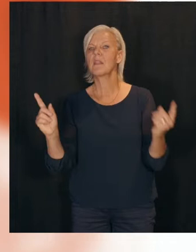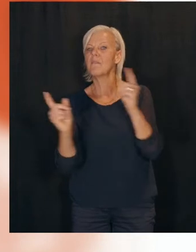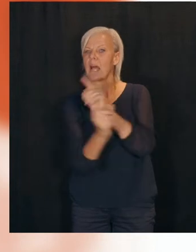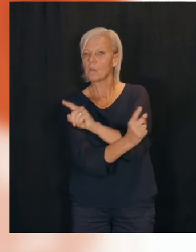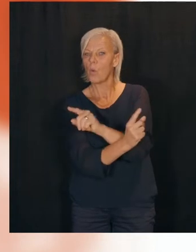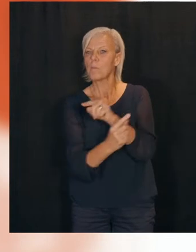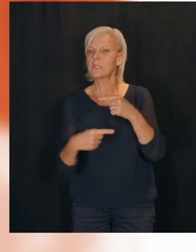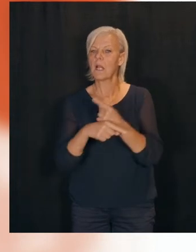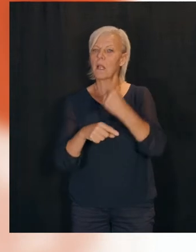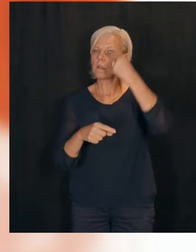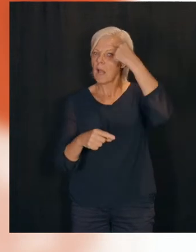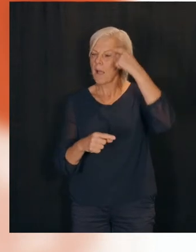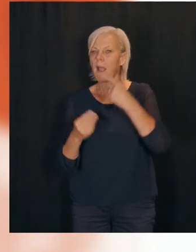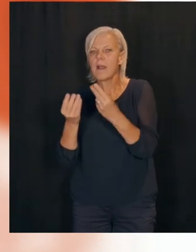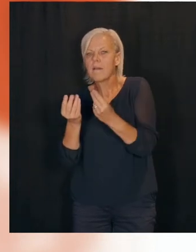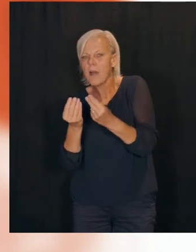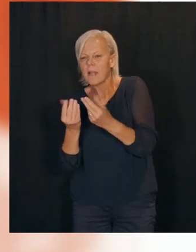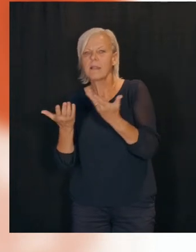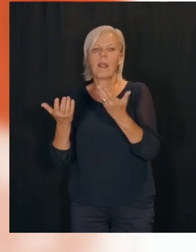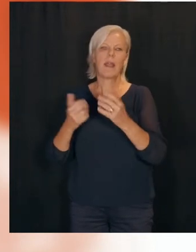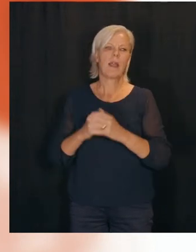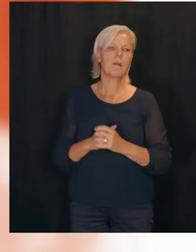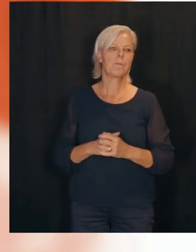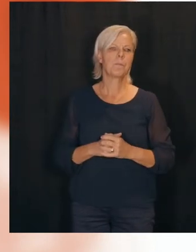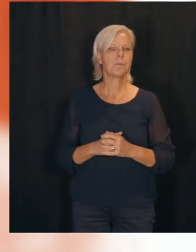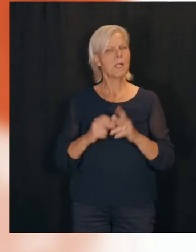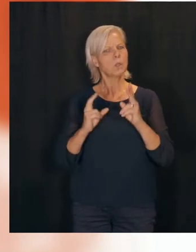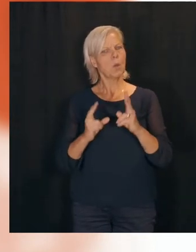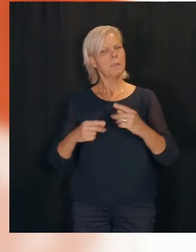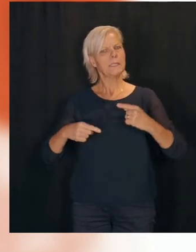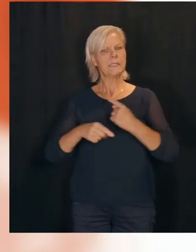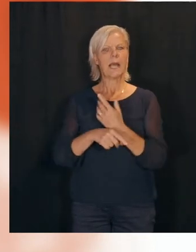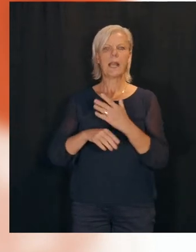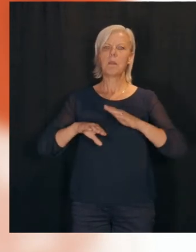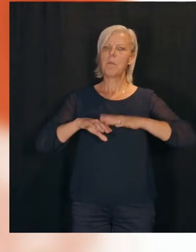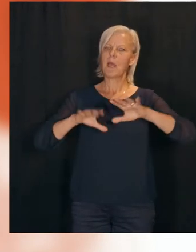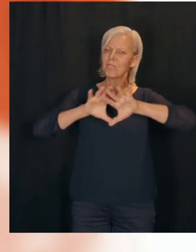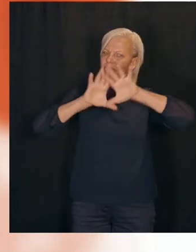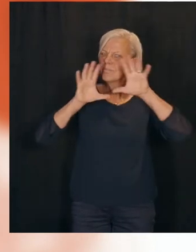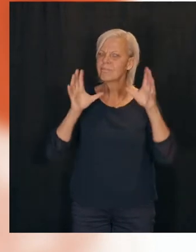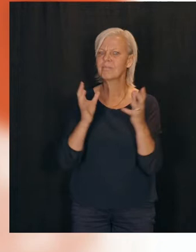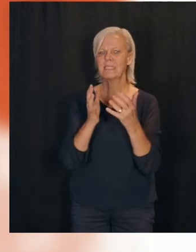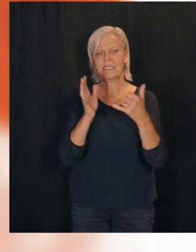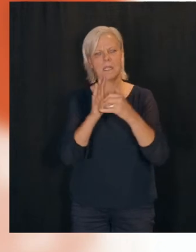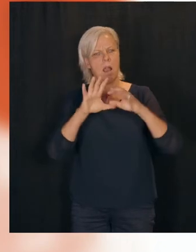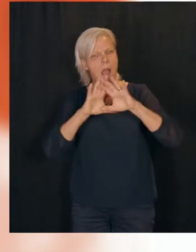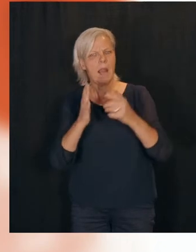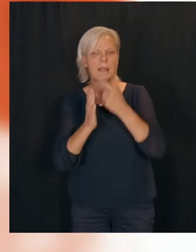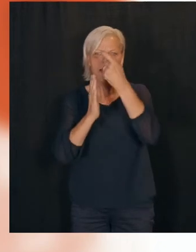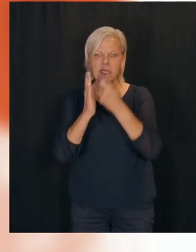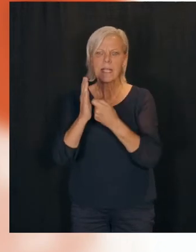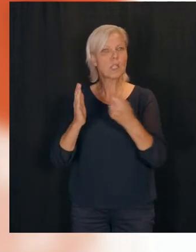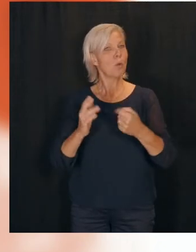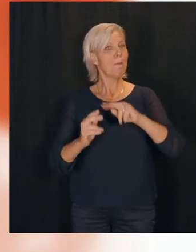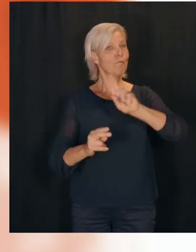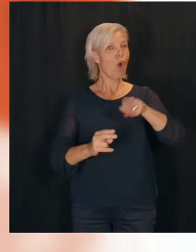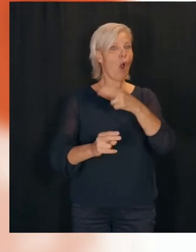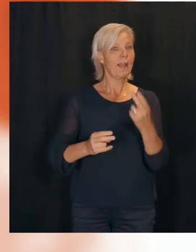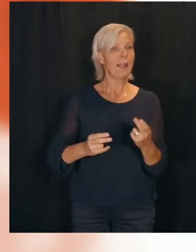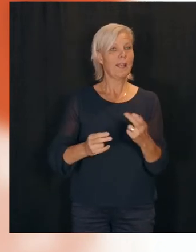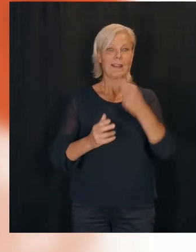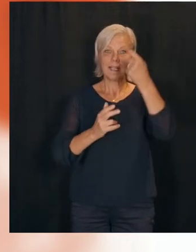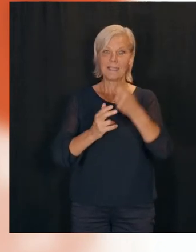om tankar, kvaliteter som behöver komma med i all design. Att det handlar om helt vanlig design. För alla.